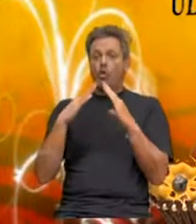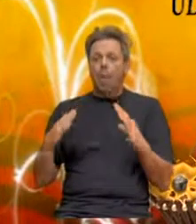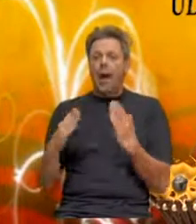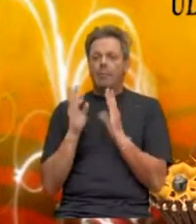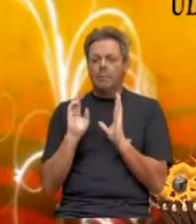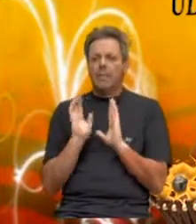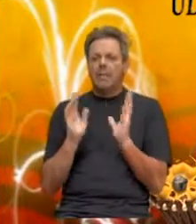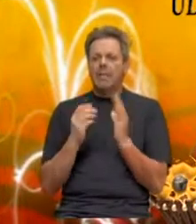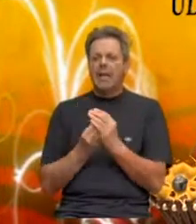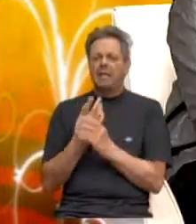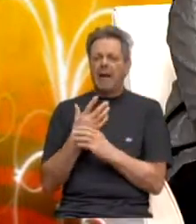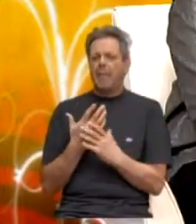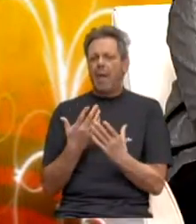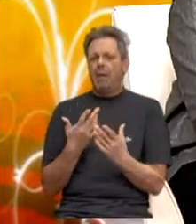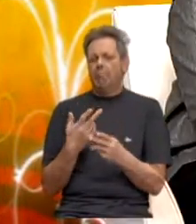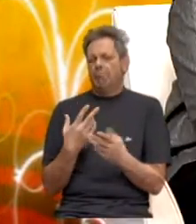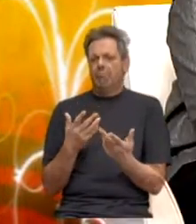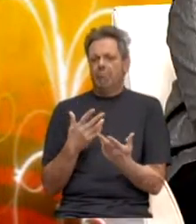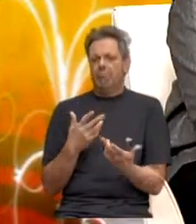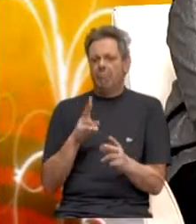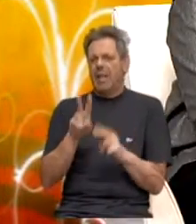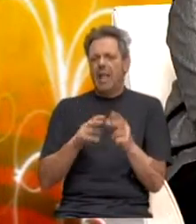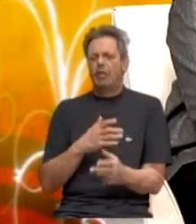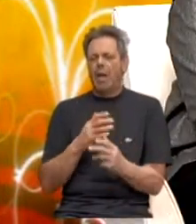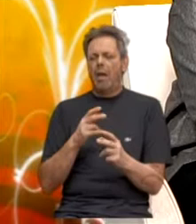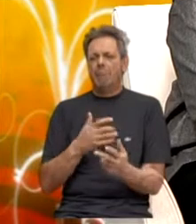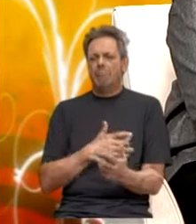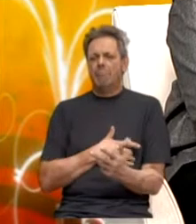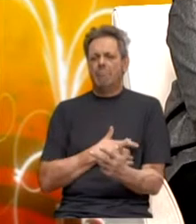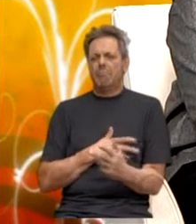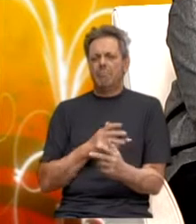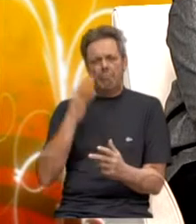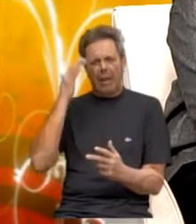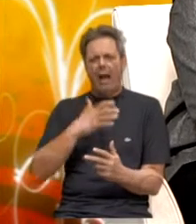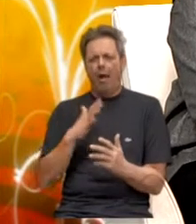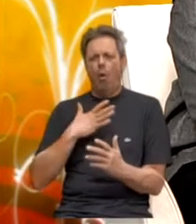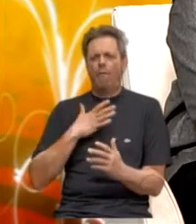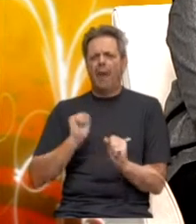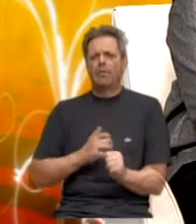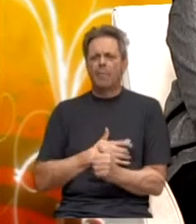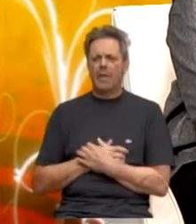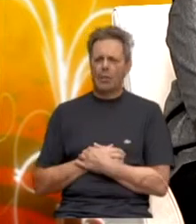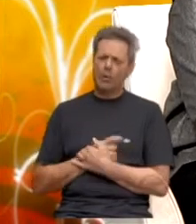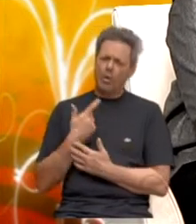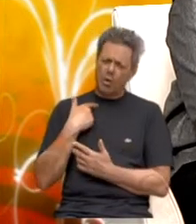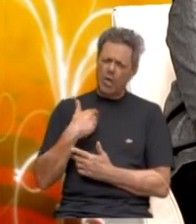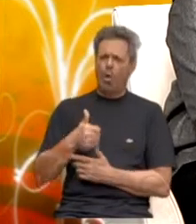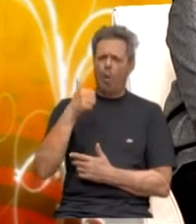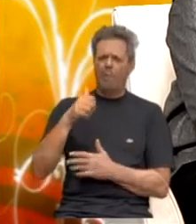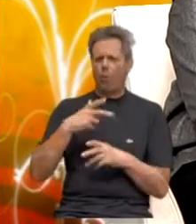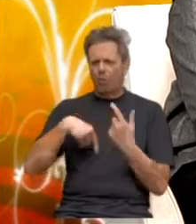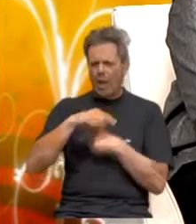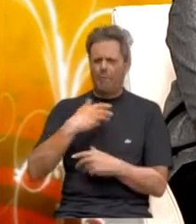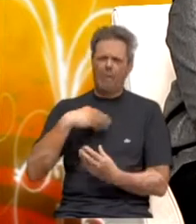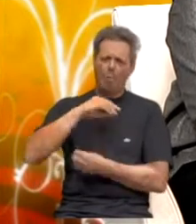Možemo li to tako nazvati? Možemo tako nazvati. Možemo se dakle, u svom domu, dakle, to je ono primarno okruženje koje imamo za